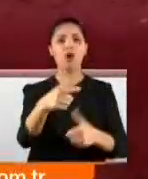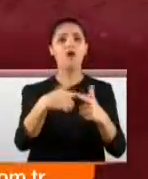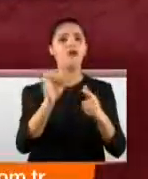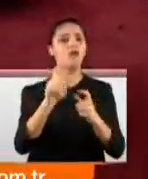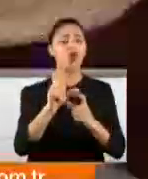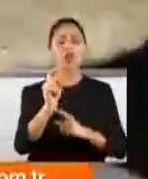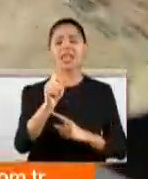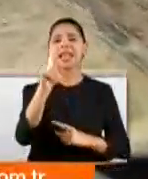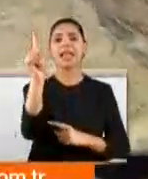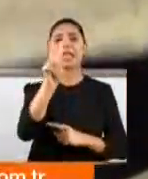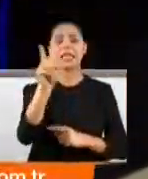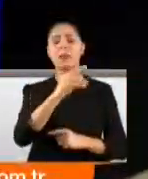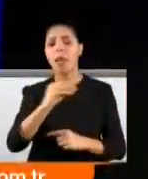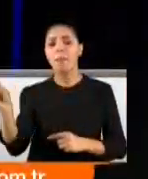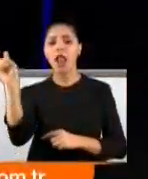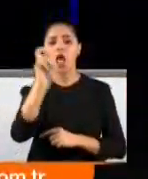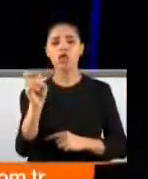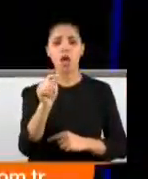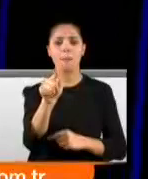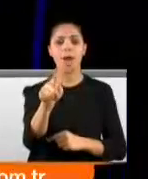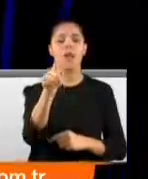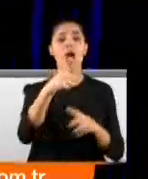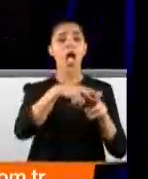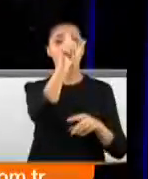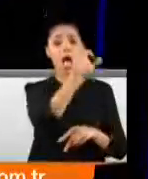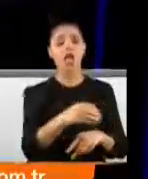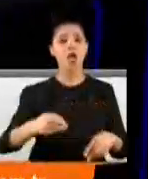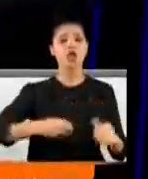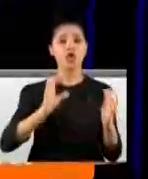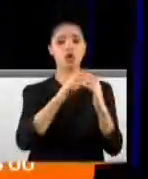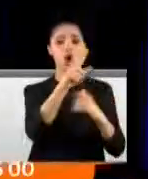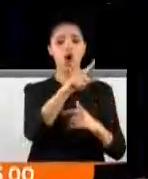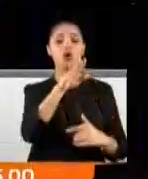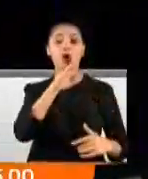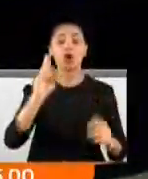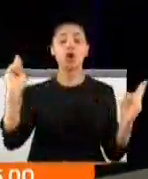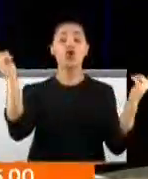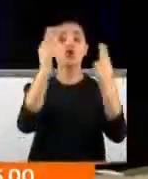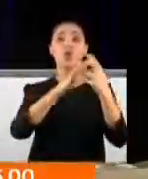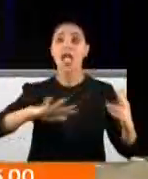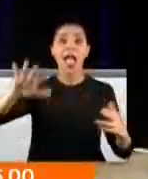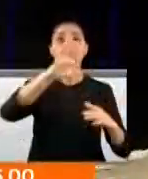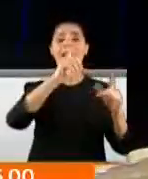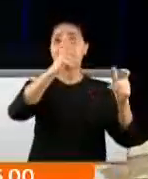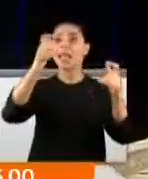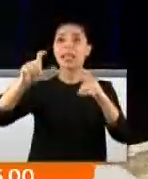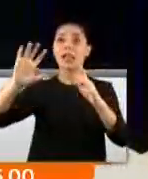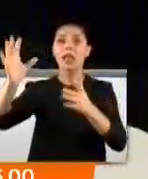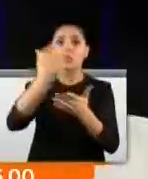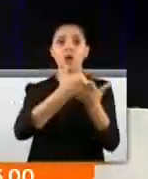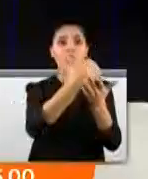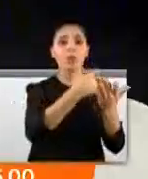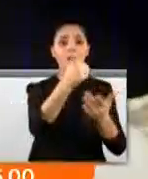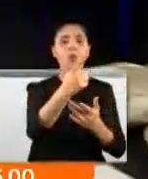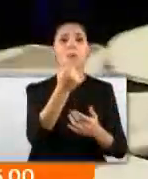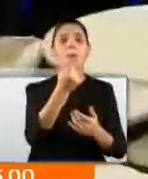20 milyon dolar. Adnan Oktar suç örgütünün dünyanın dört bir yanından bu fosilleri toplamasının elbette bir nedeni vardı. Finansal